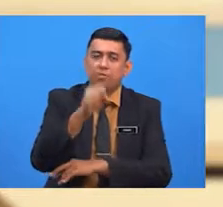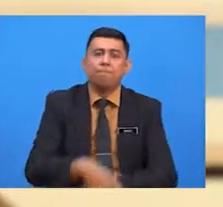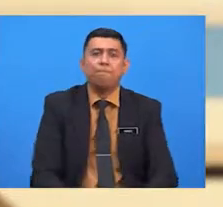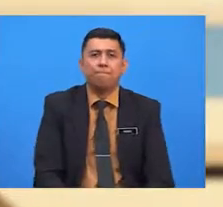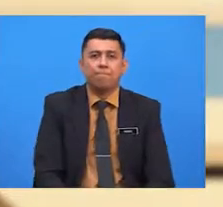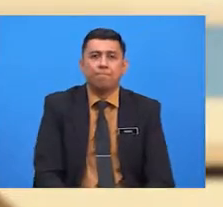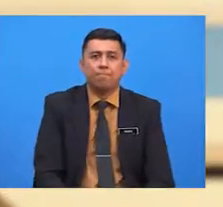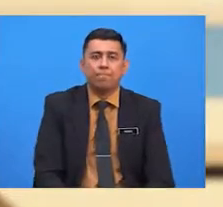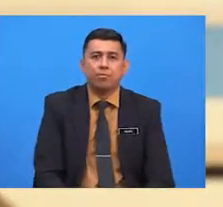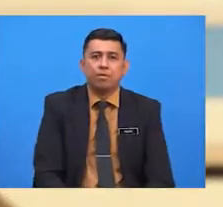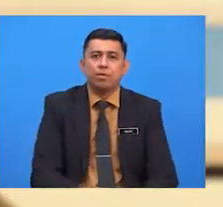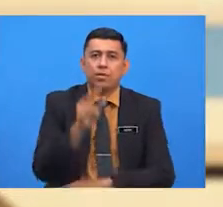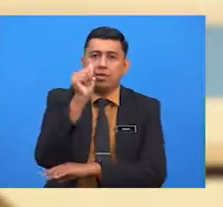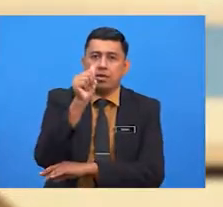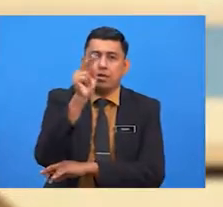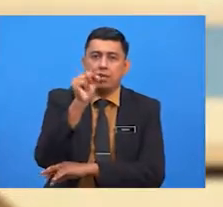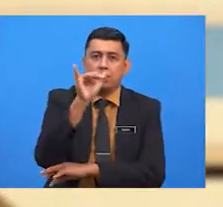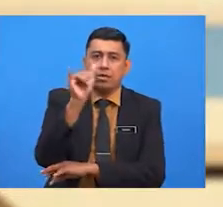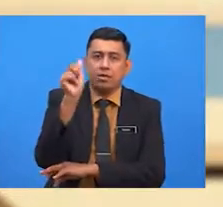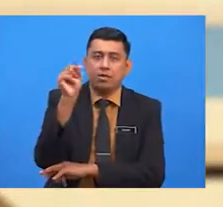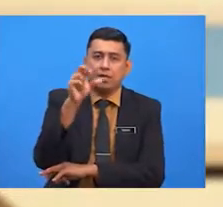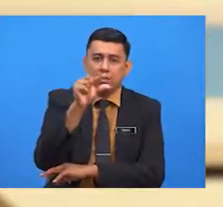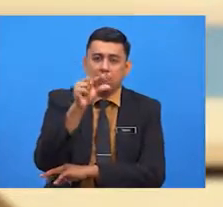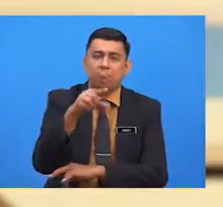Dan Anyang di sungai Huanghe.